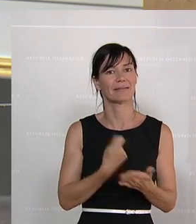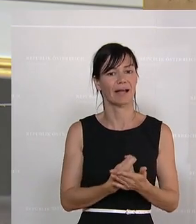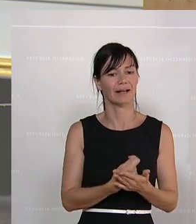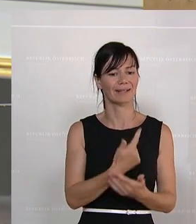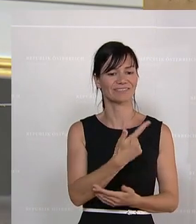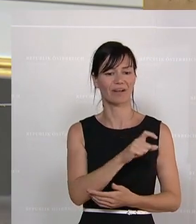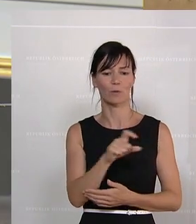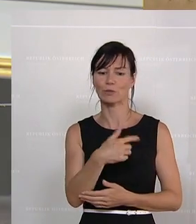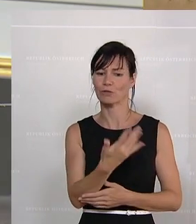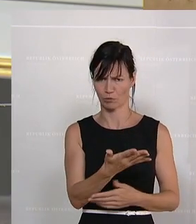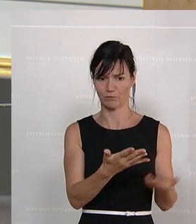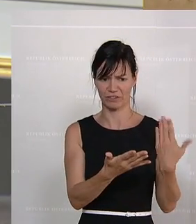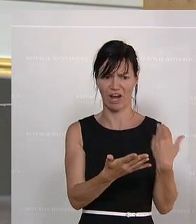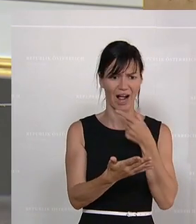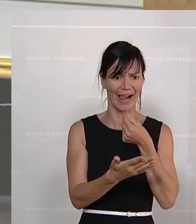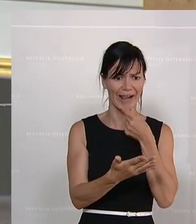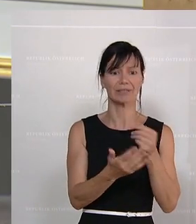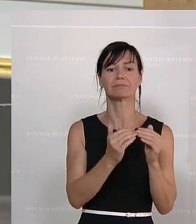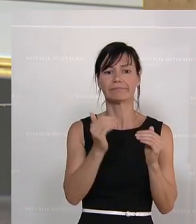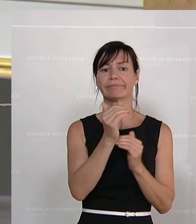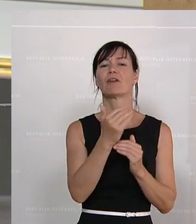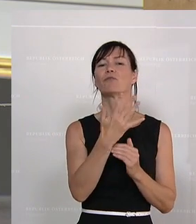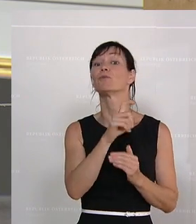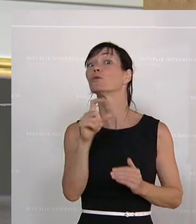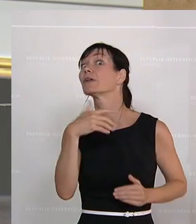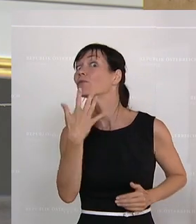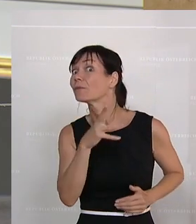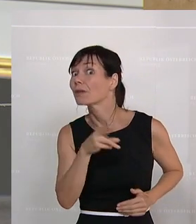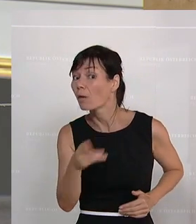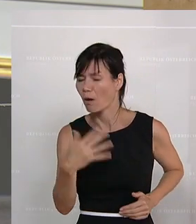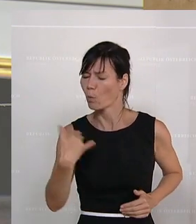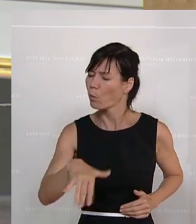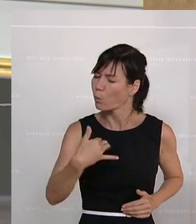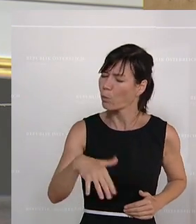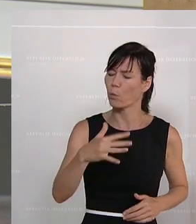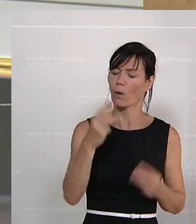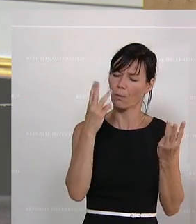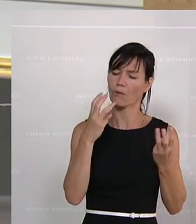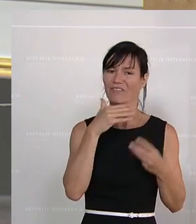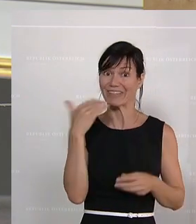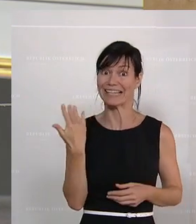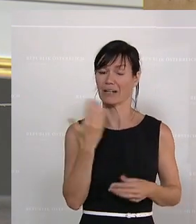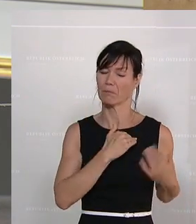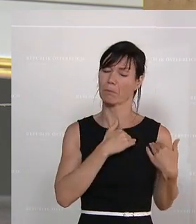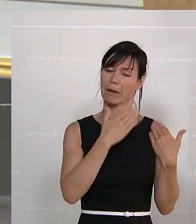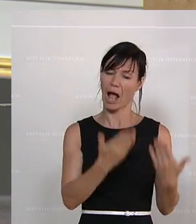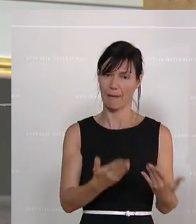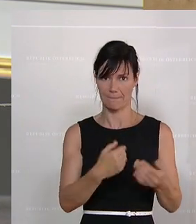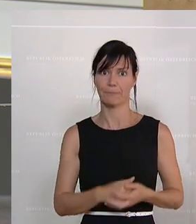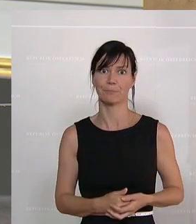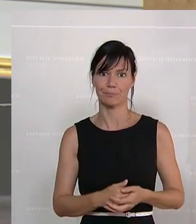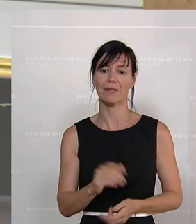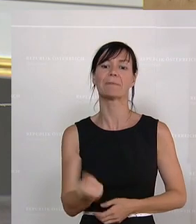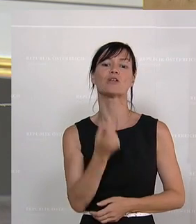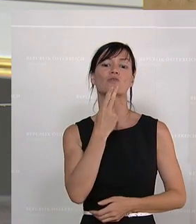250 auf 550 euro und da sehr geehrte damen und herren ist eine enorme erleichterung vor allem für